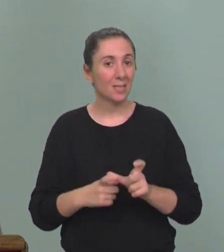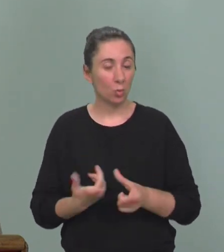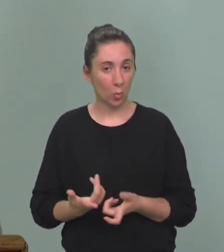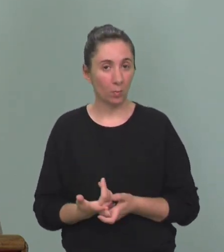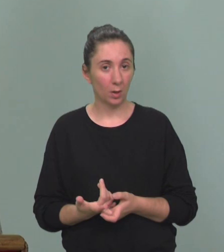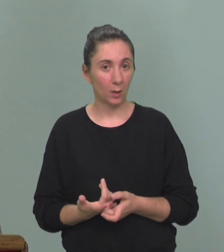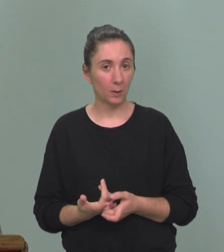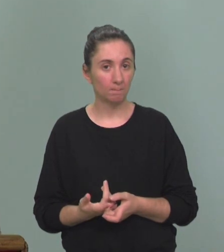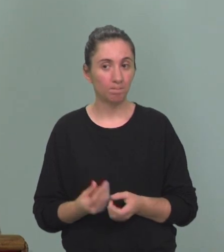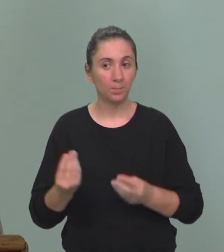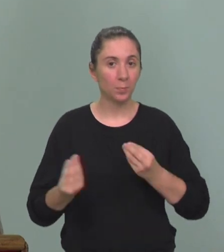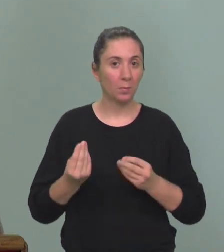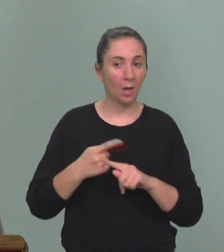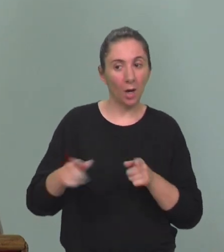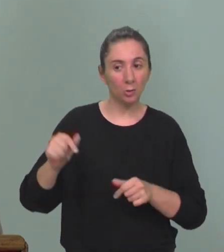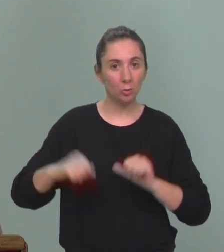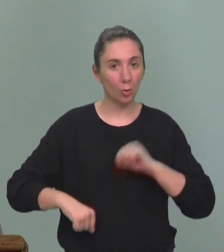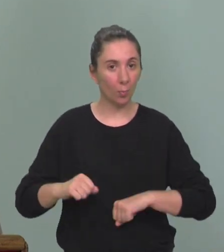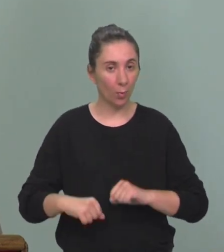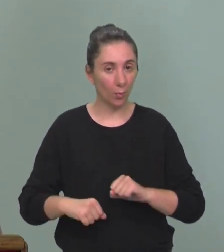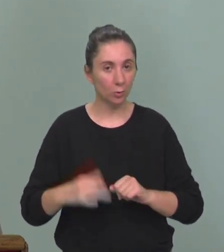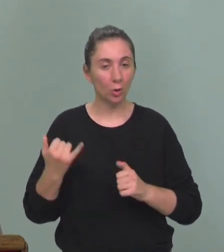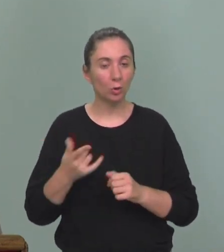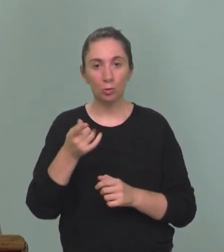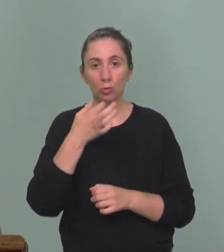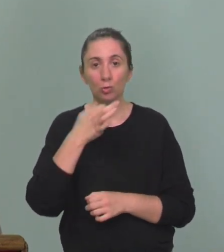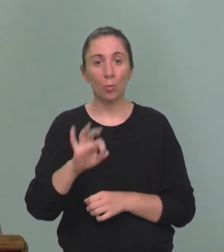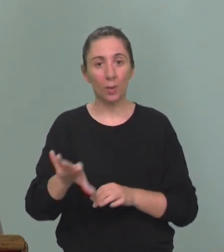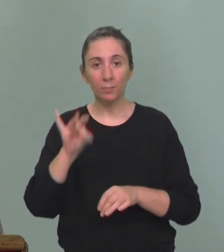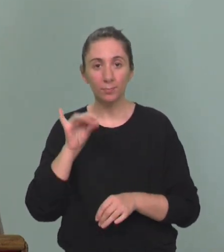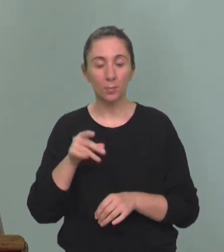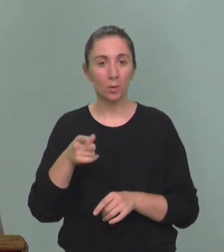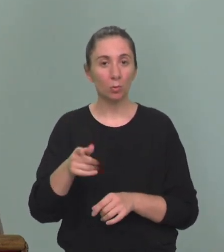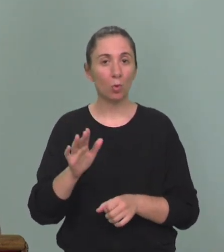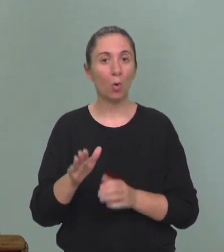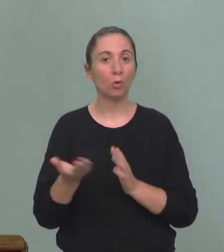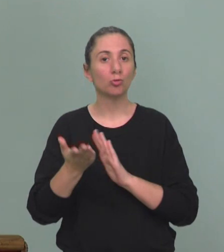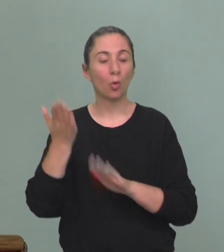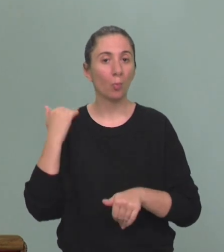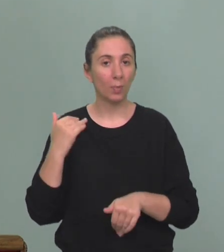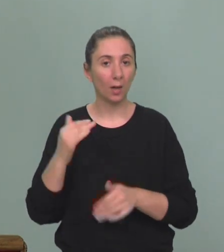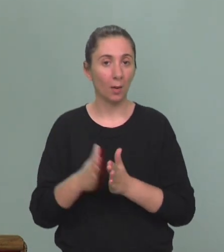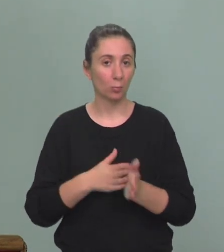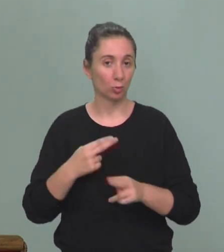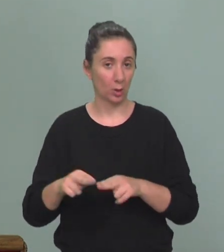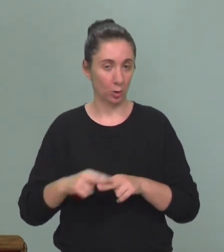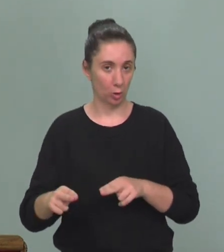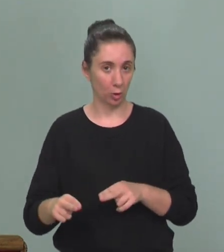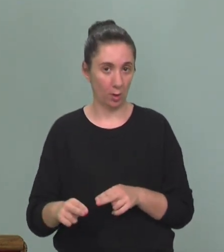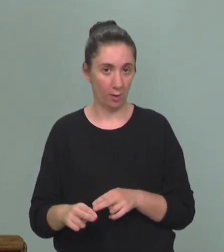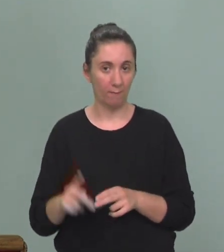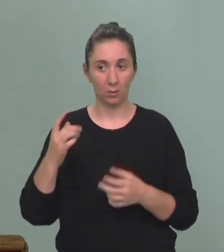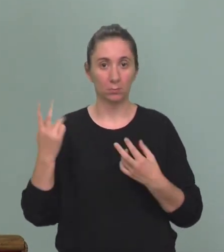simptome, neka različita ponašanja i da se to što prije otkrije i da se to što počne prije rješavati